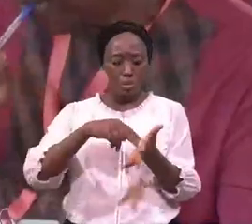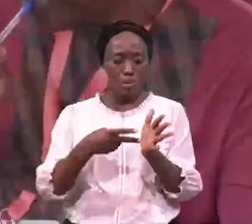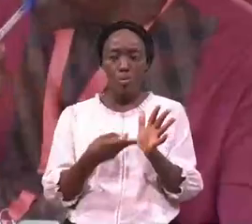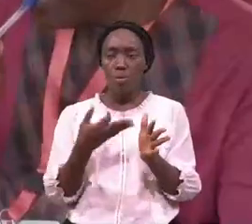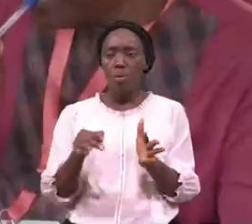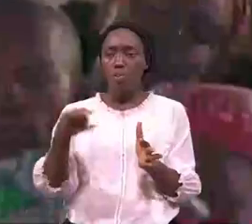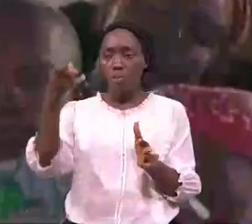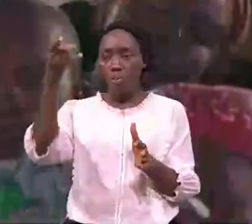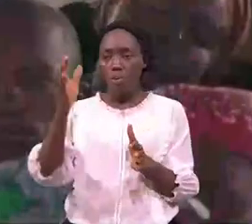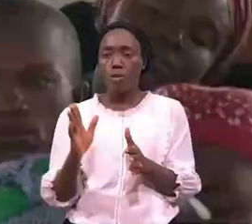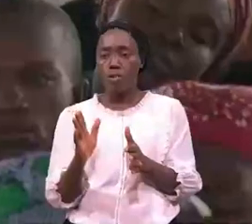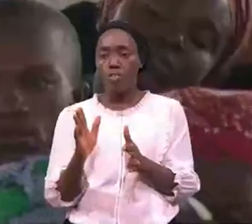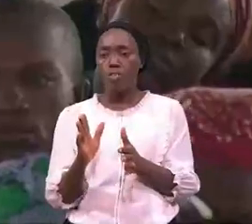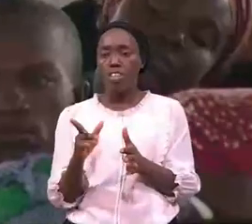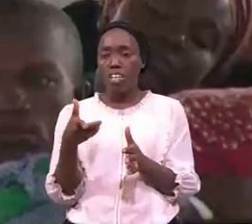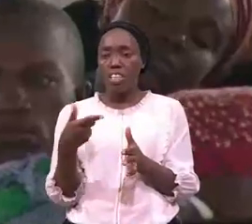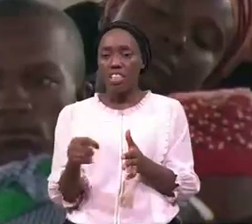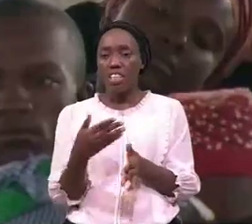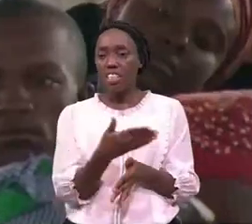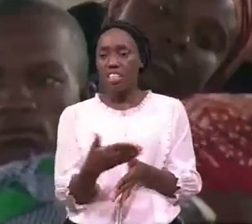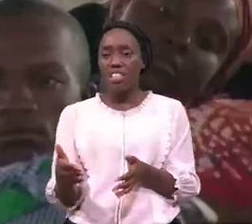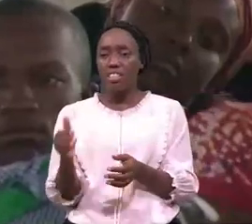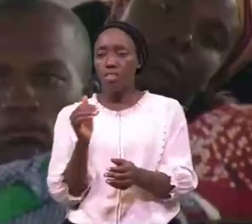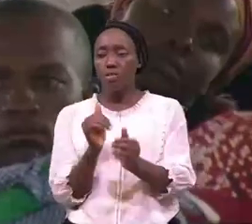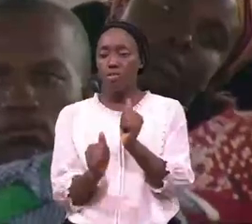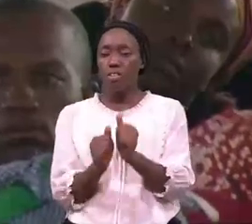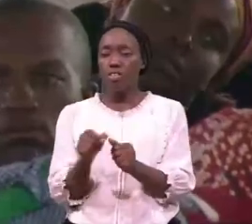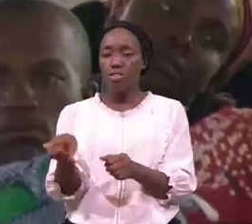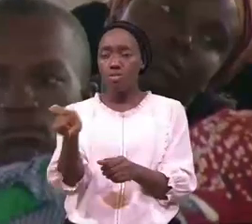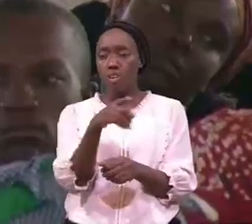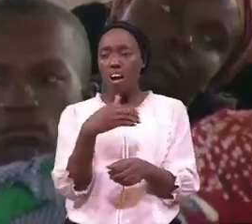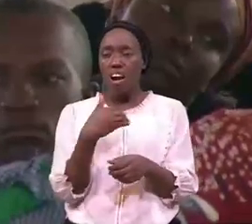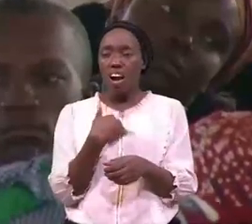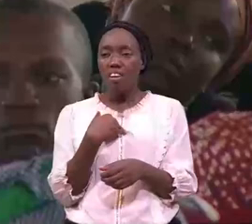Vous voyez deux aspects de l'objectif de Dieu. Les choses que tu as vues.